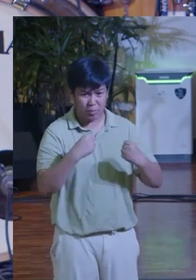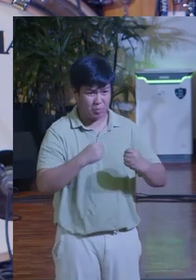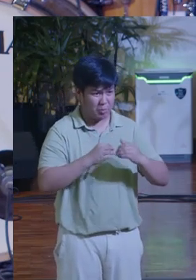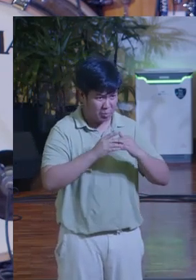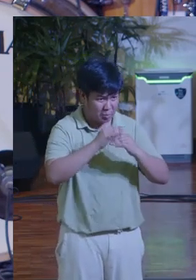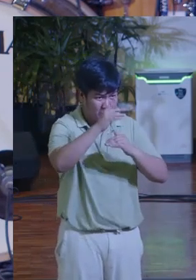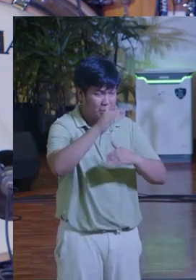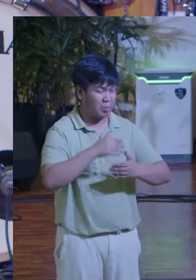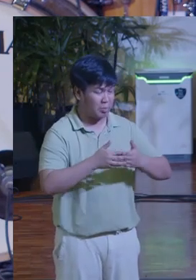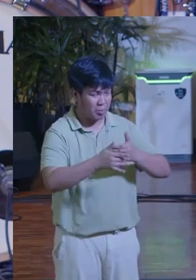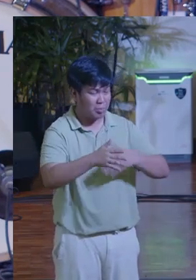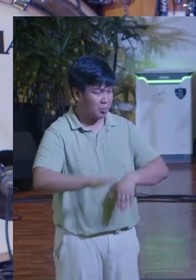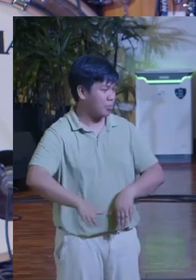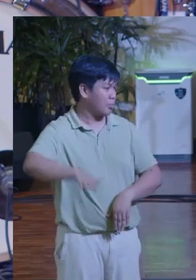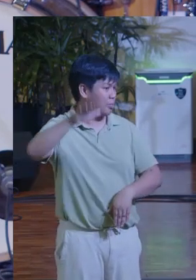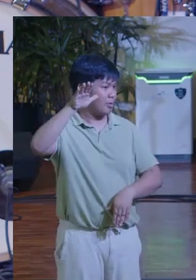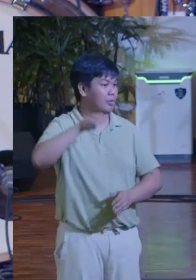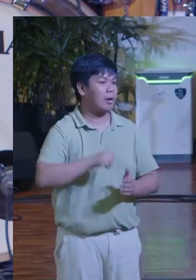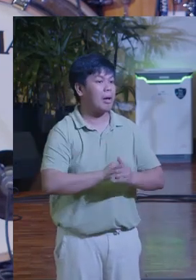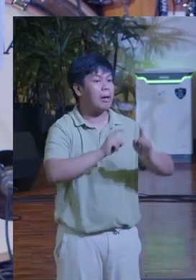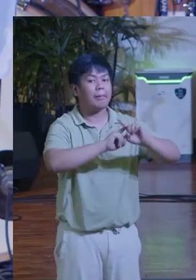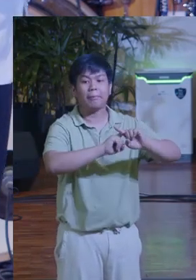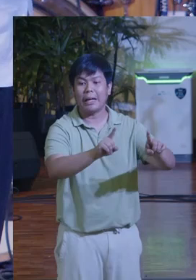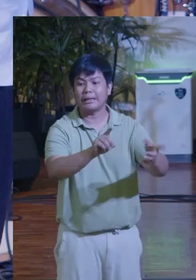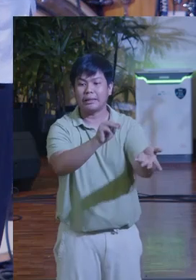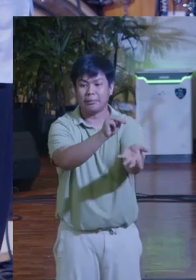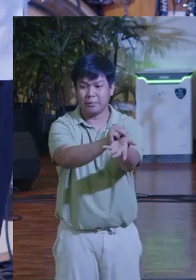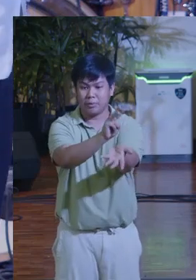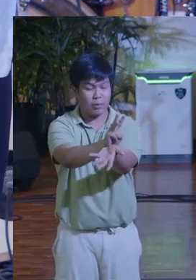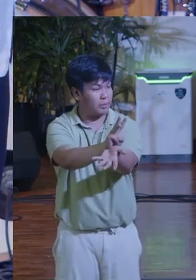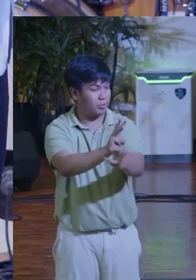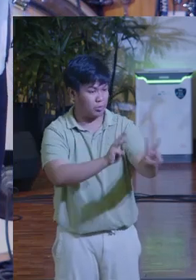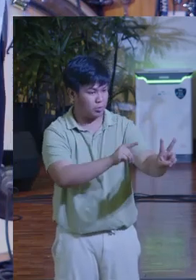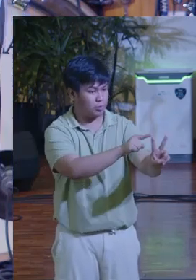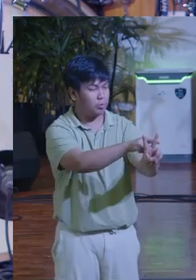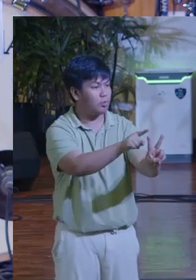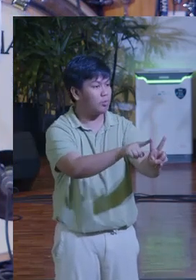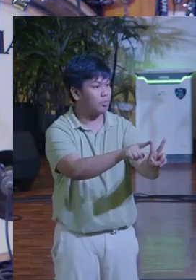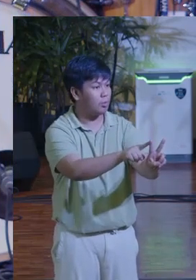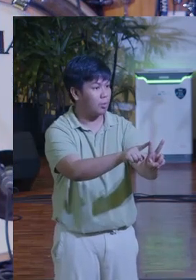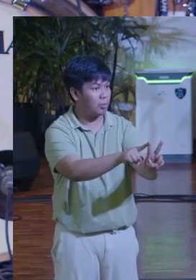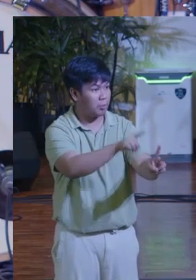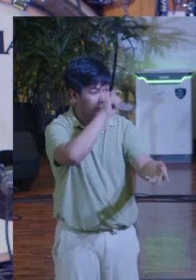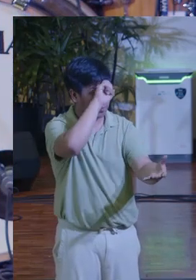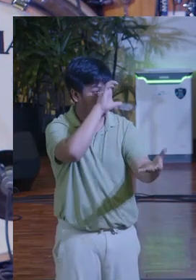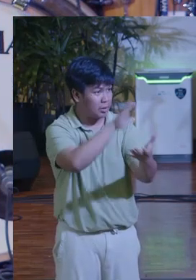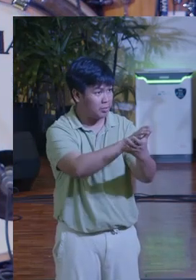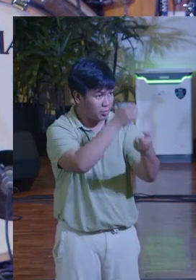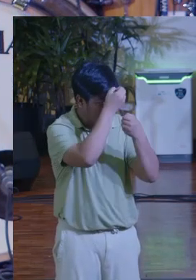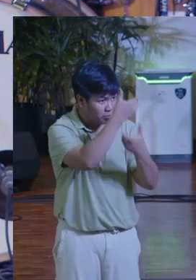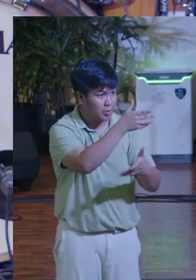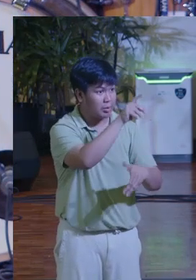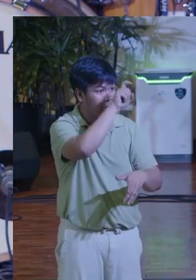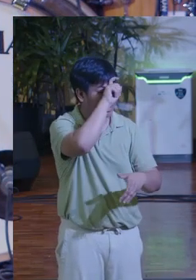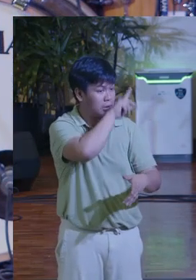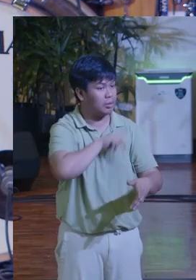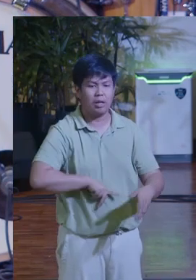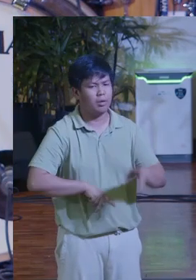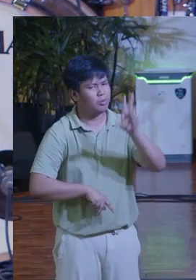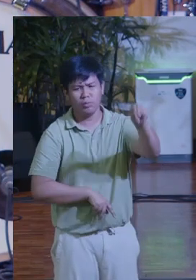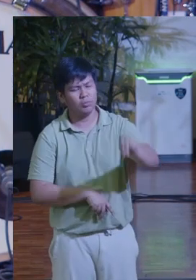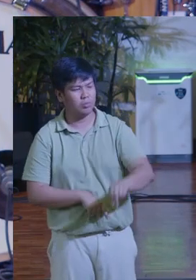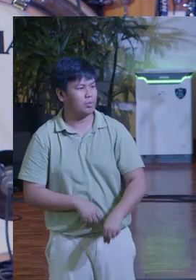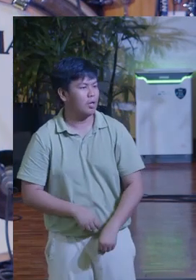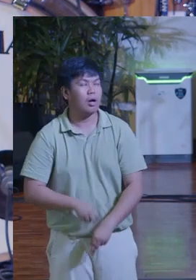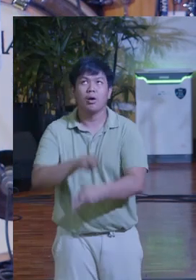But, sabi sa verse 17, but the midwives feared God. They feared